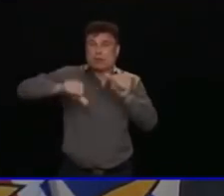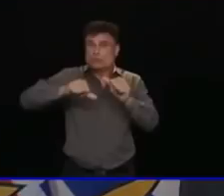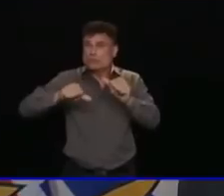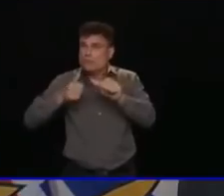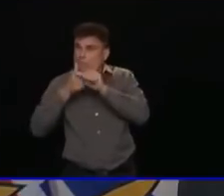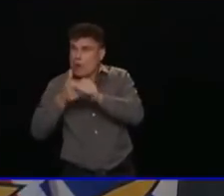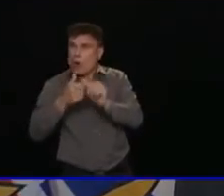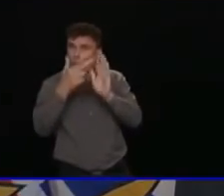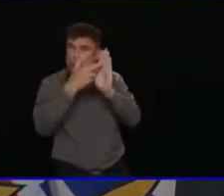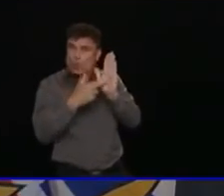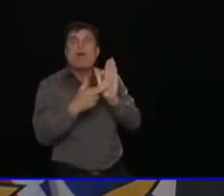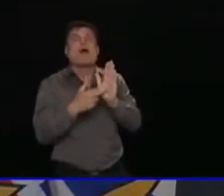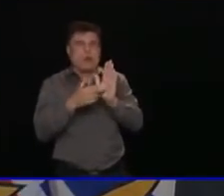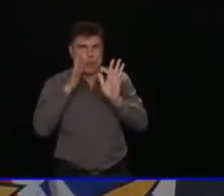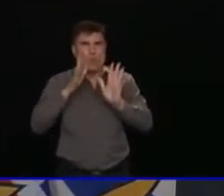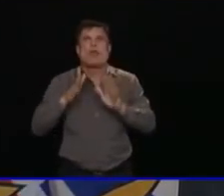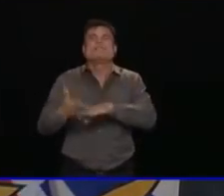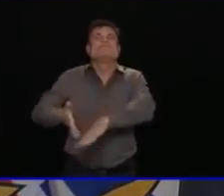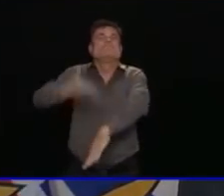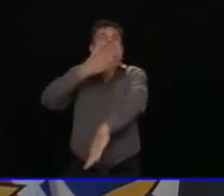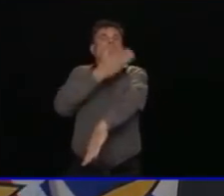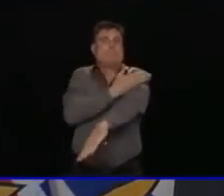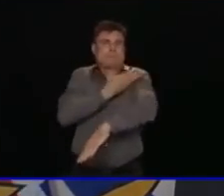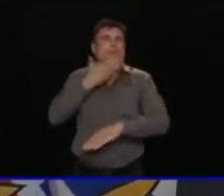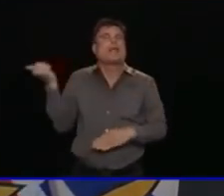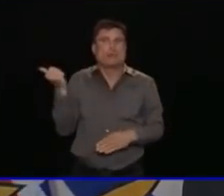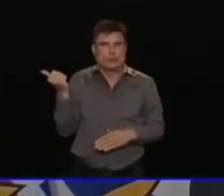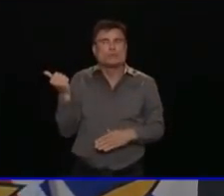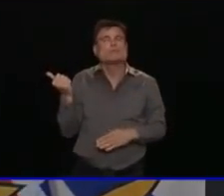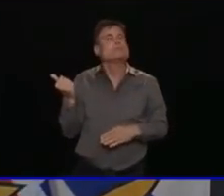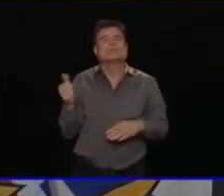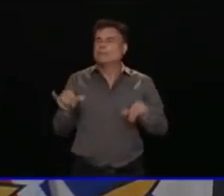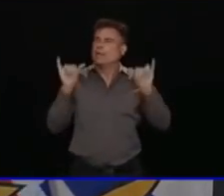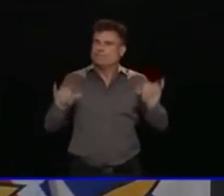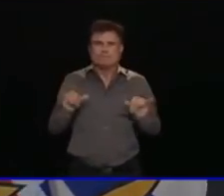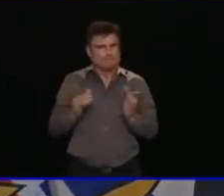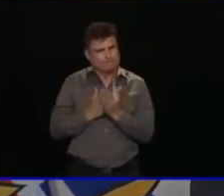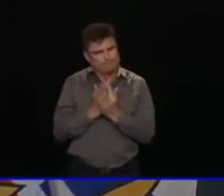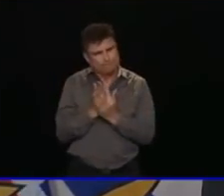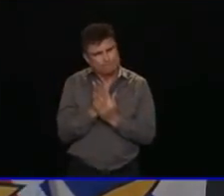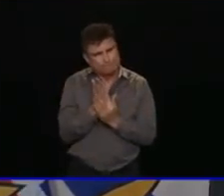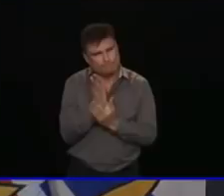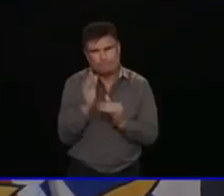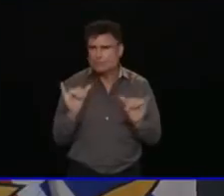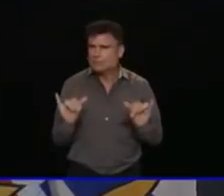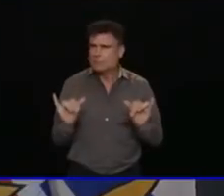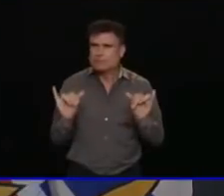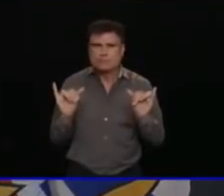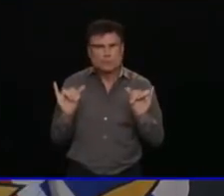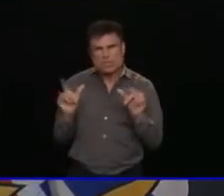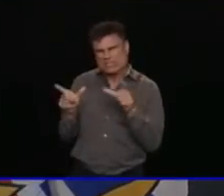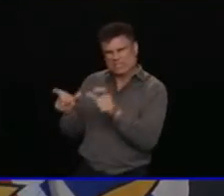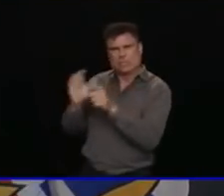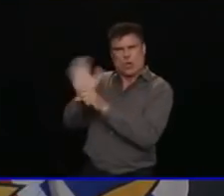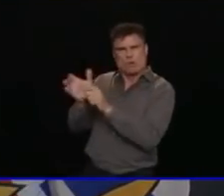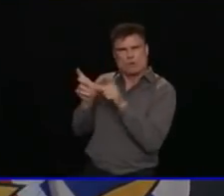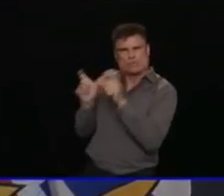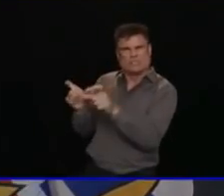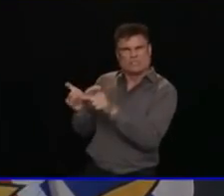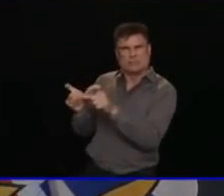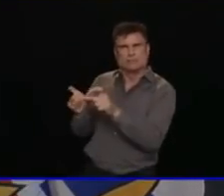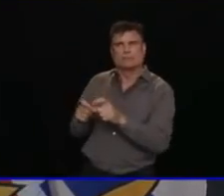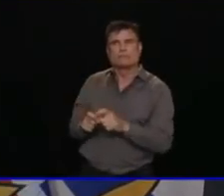that difference in the days and the weeks and the months ahead. Aujourd'hui, nous annonçons 13 nouveaux cas qui ont